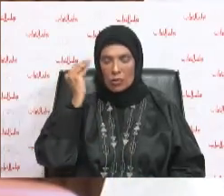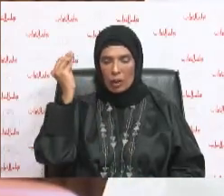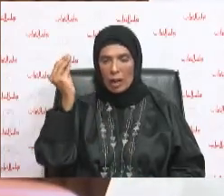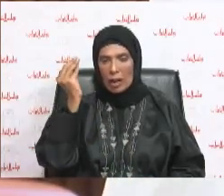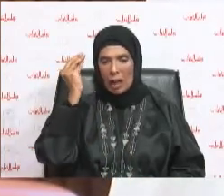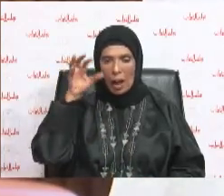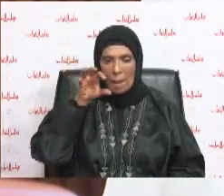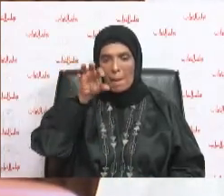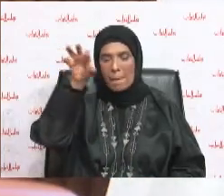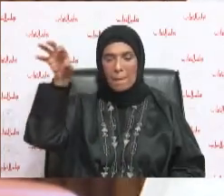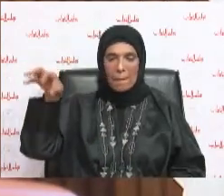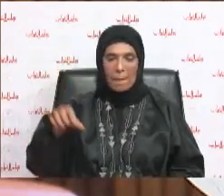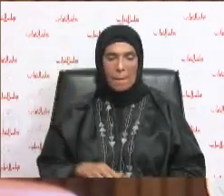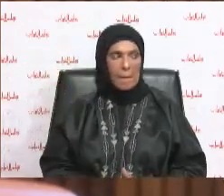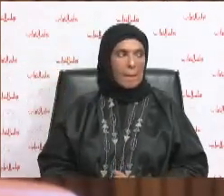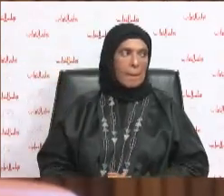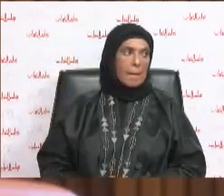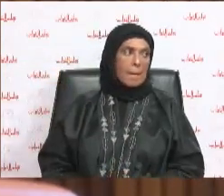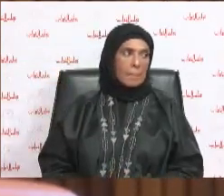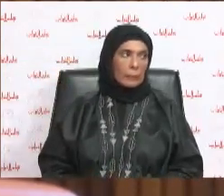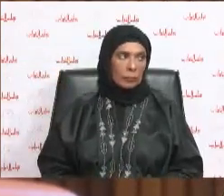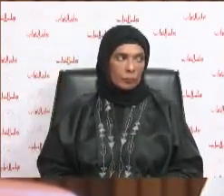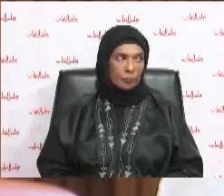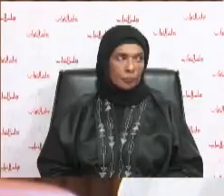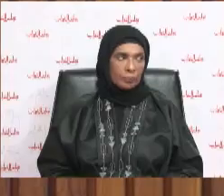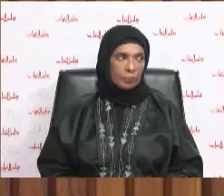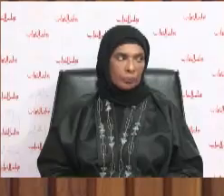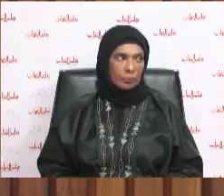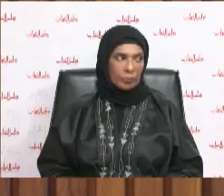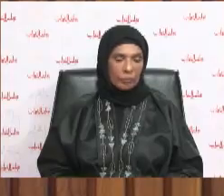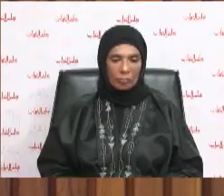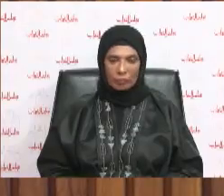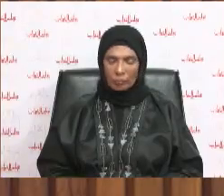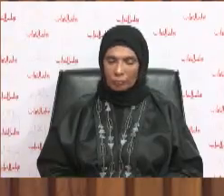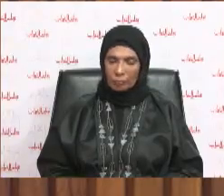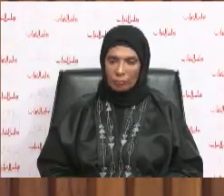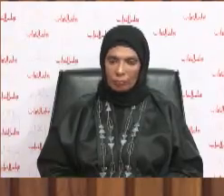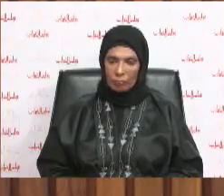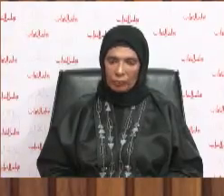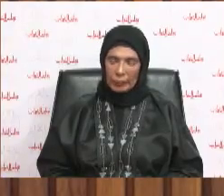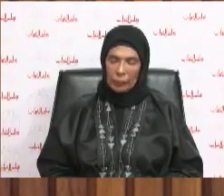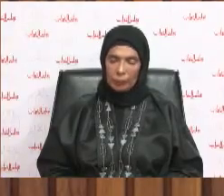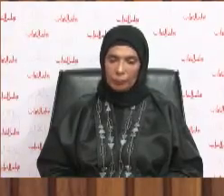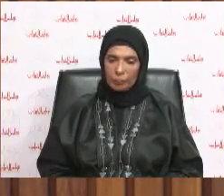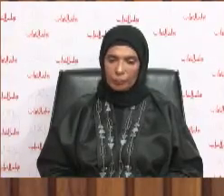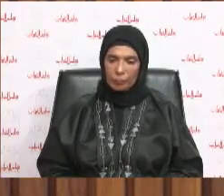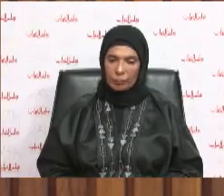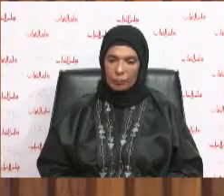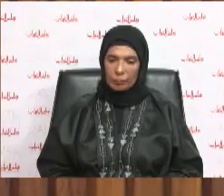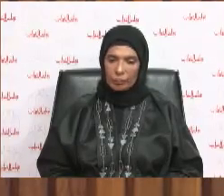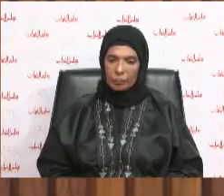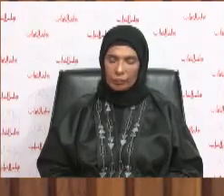ومدخول قوي للبلد. وشكرا معالي الرئيس. شكرا سعادة النائب عبد الحكيم الشنو، شكرا جزيلا. سعادة النائب الدكتور هشام